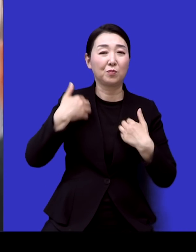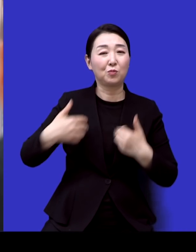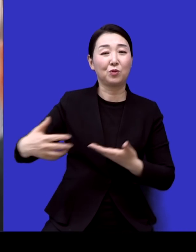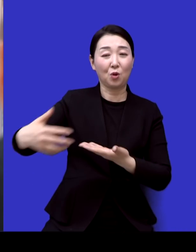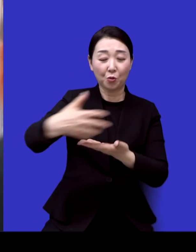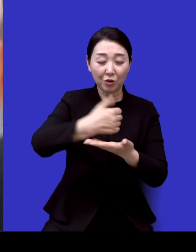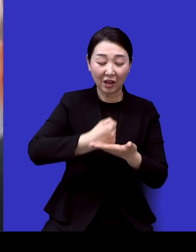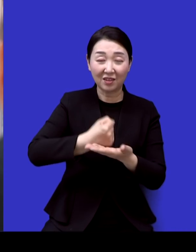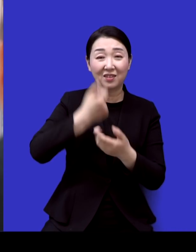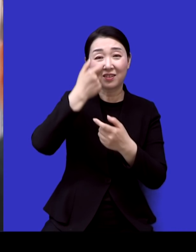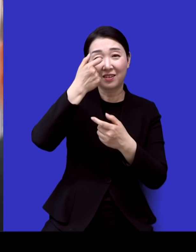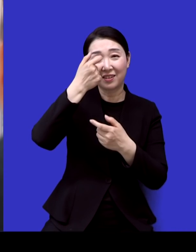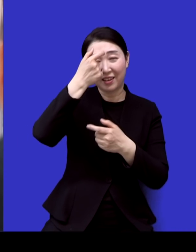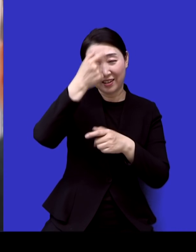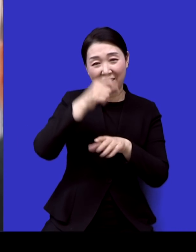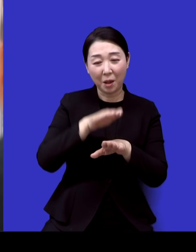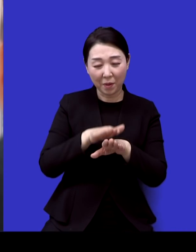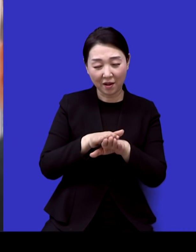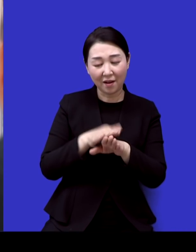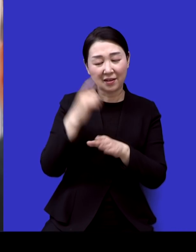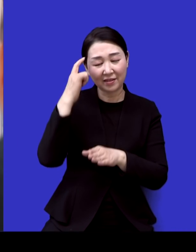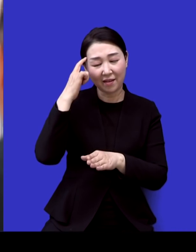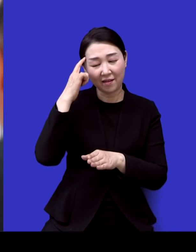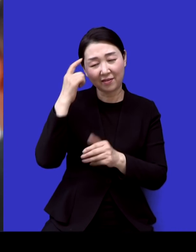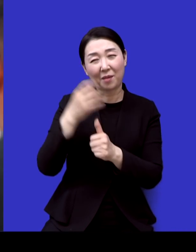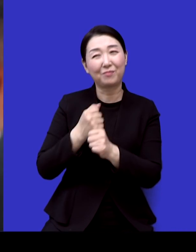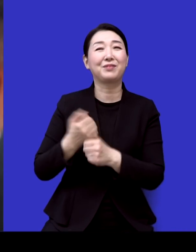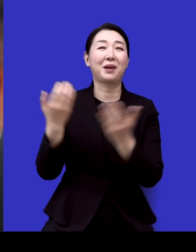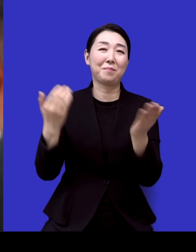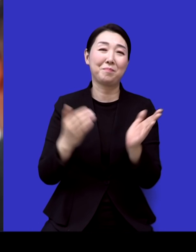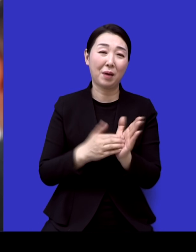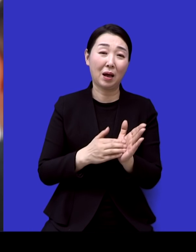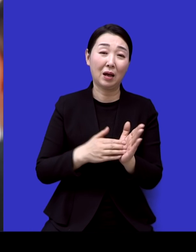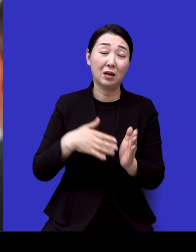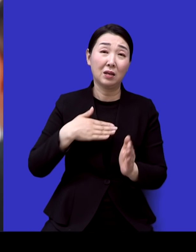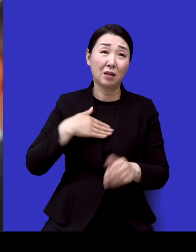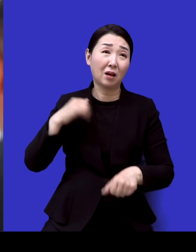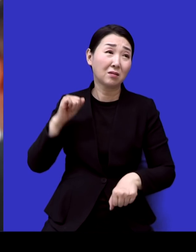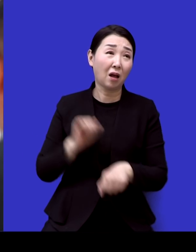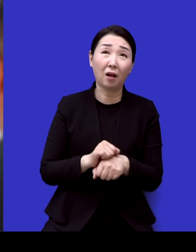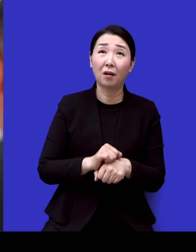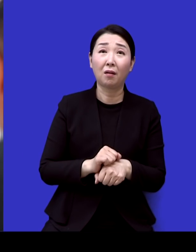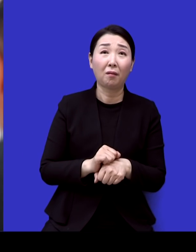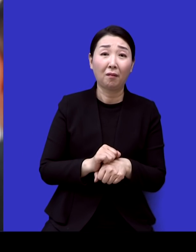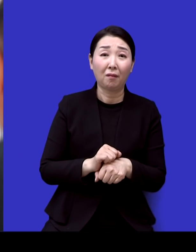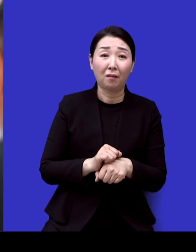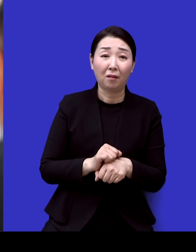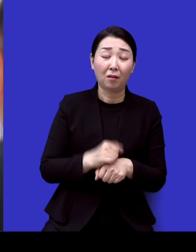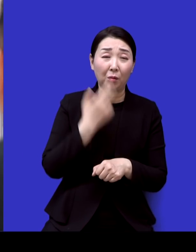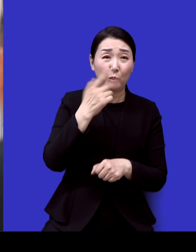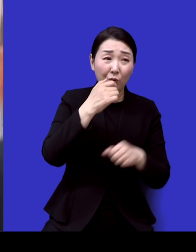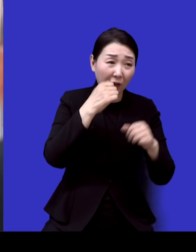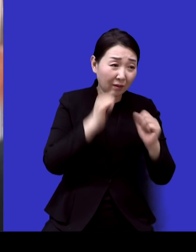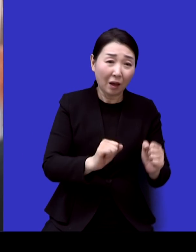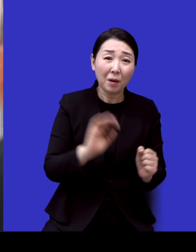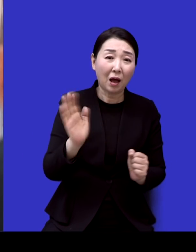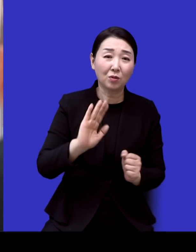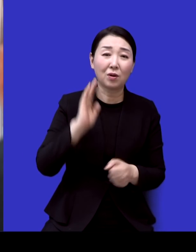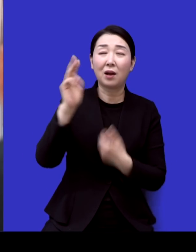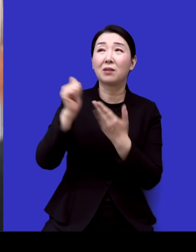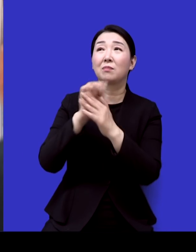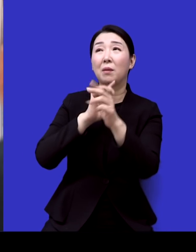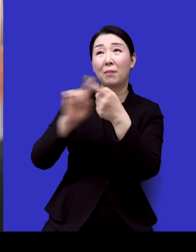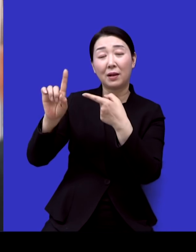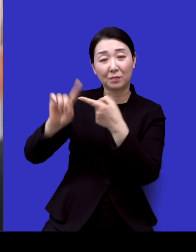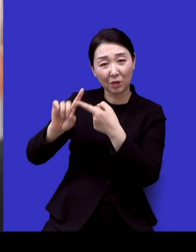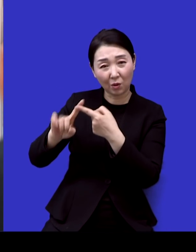거두리로다라는 예배가 생각이 나서 많이 붙잡아 줬어요. 제가 뭐 제가 잘나려고 막 미국에 남는 게 아니라 하나님의